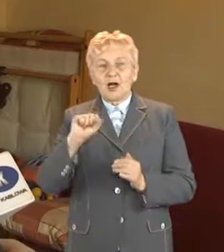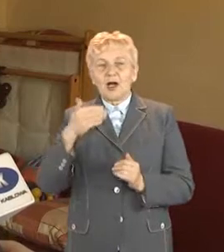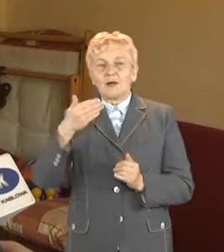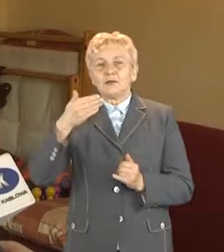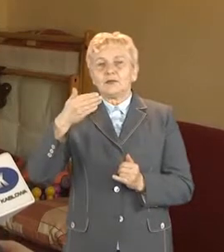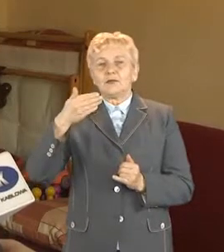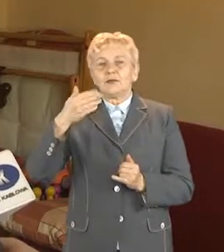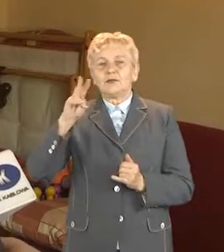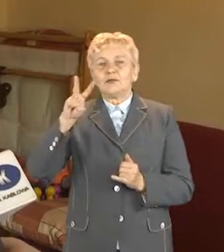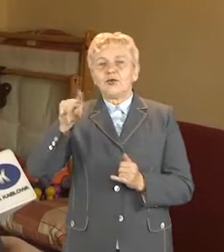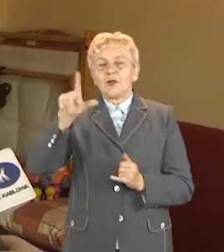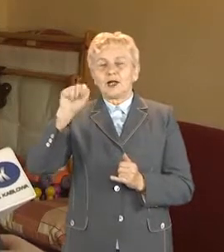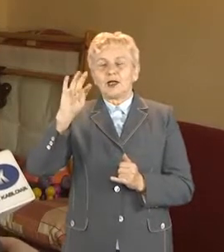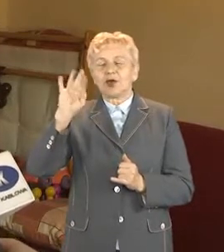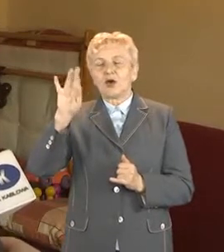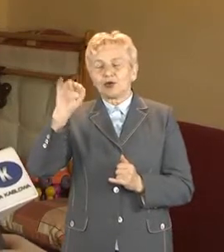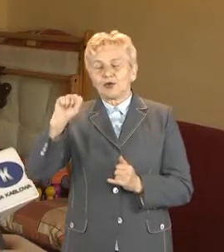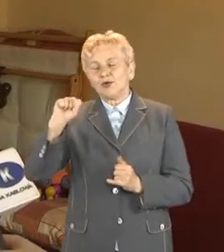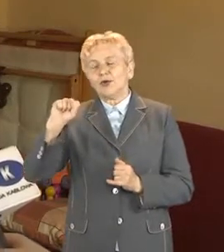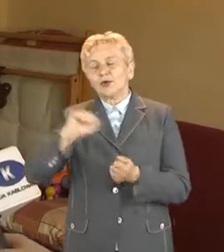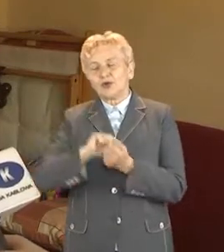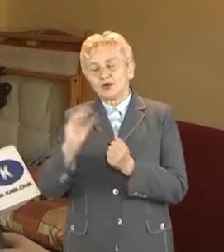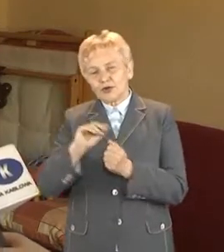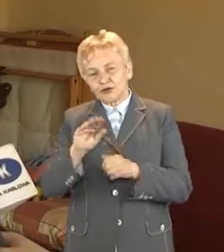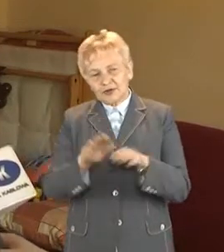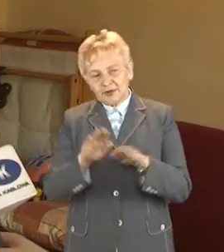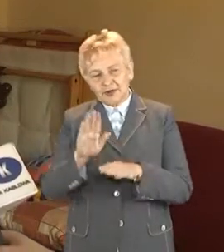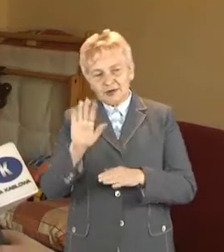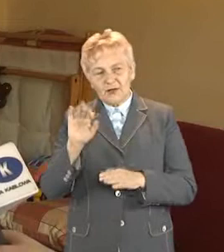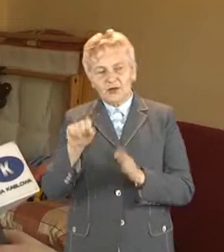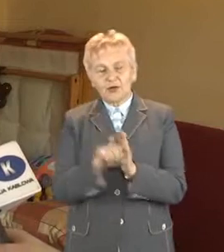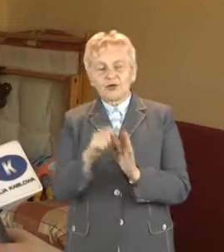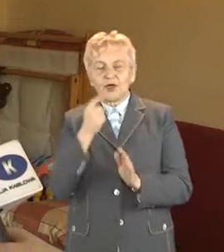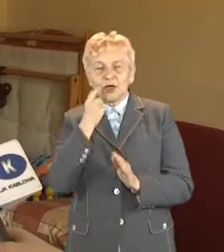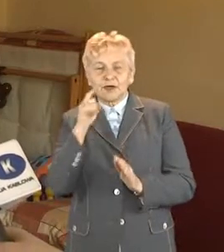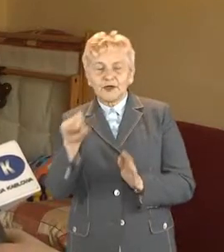naszego ambulatorium. Są wolne miejsca, zwłaszcza, że w okresie